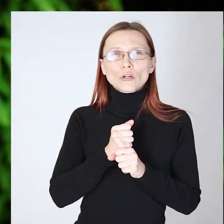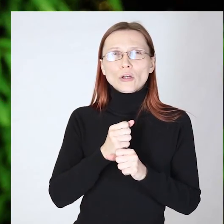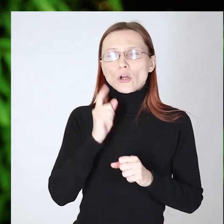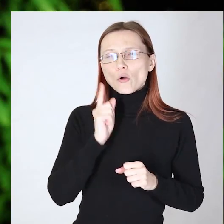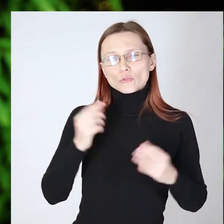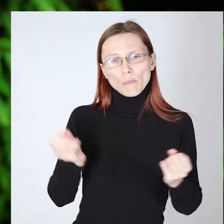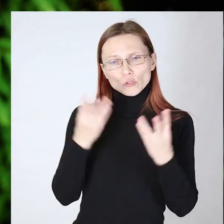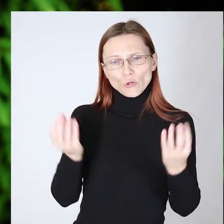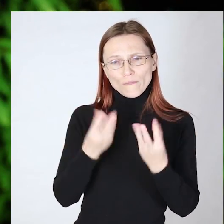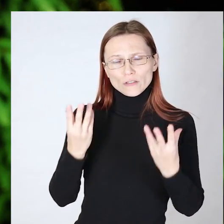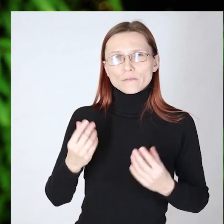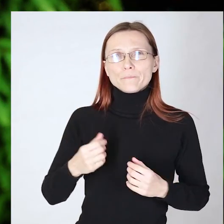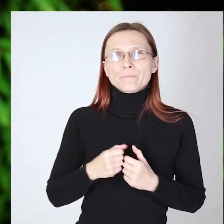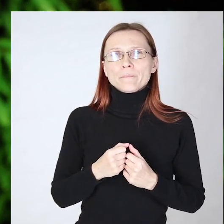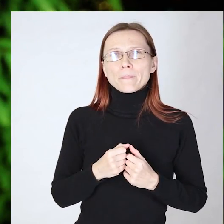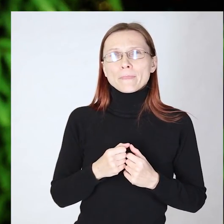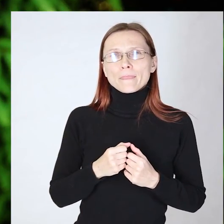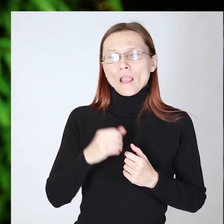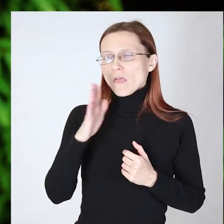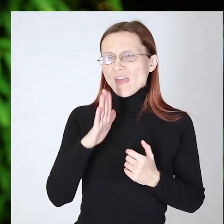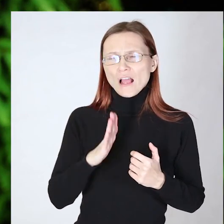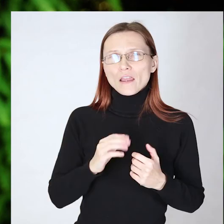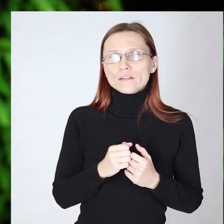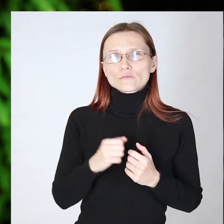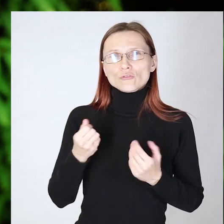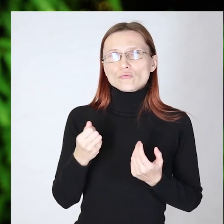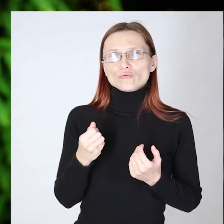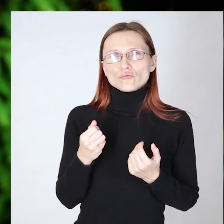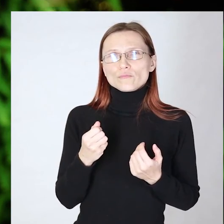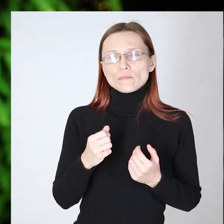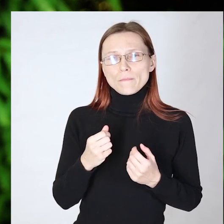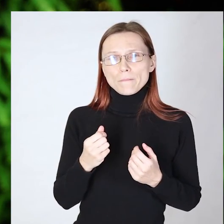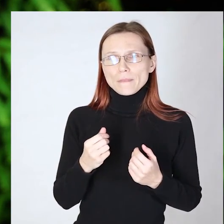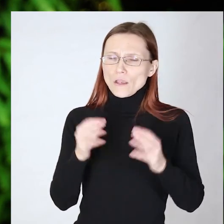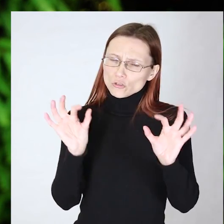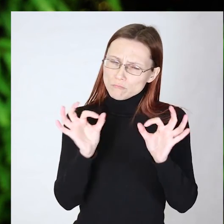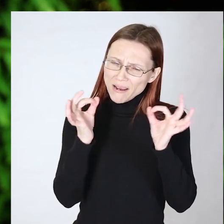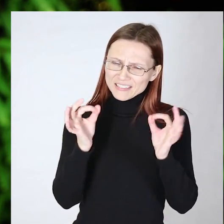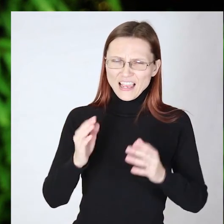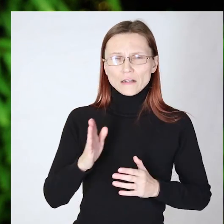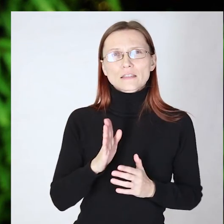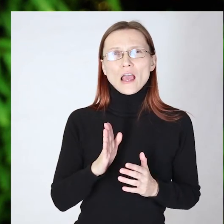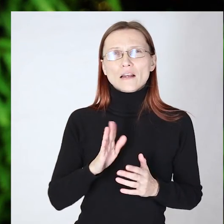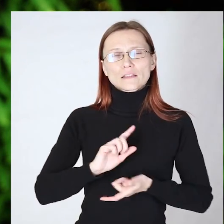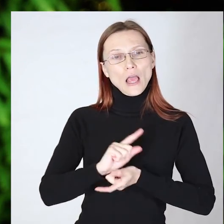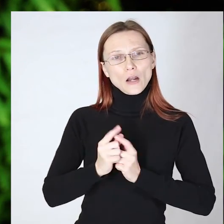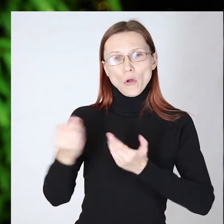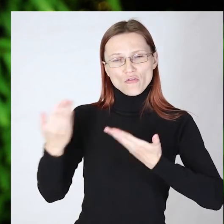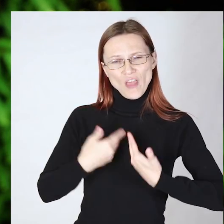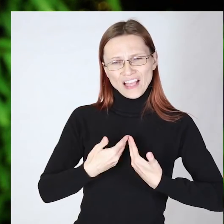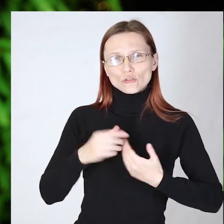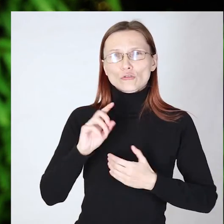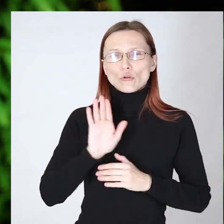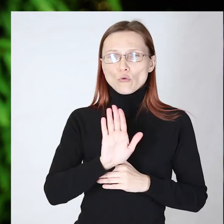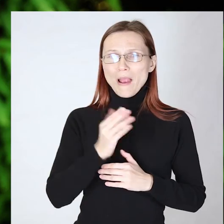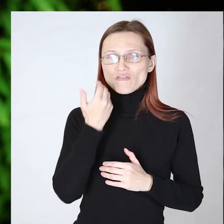musia podporovať. Talent, či už nejaký vyslovne špeciálny talent, alebo danosť, ktorú ten